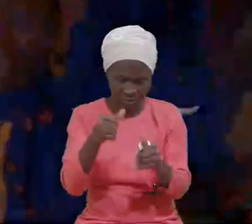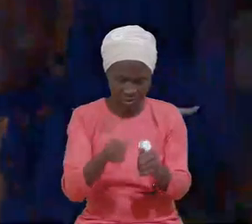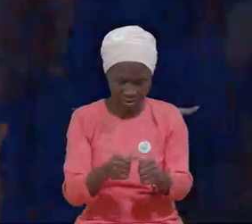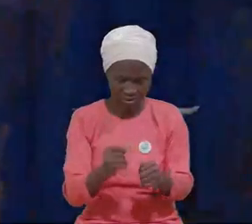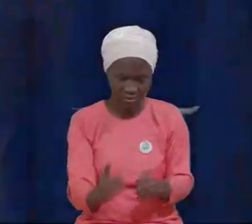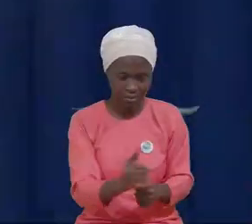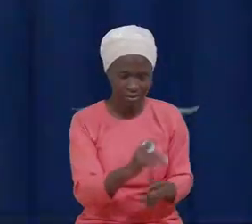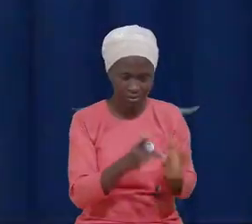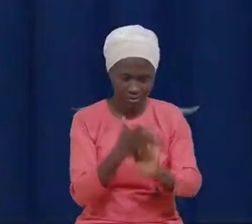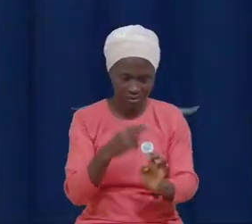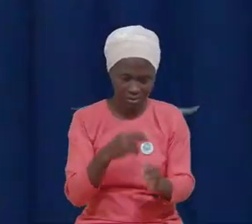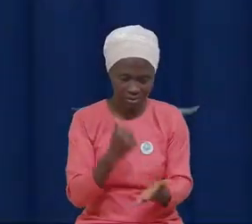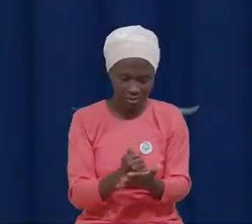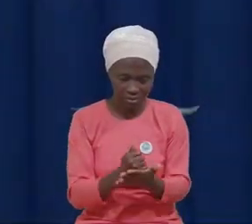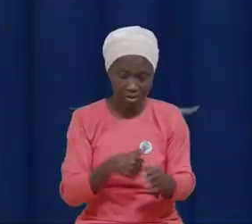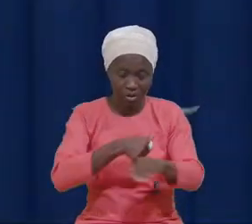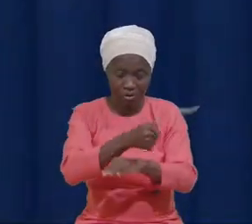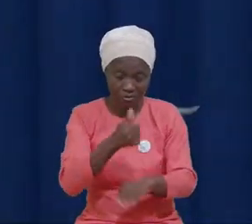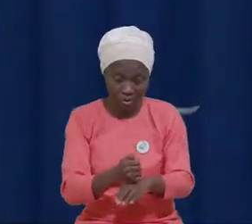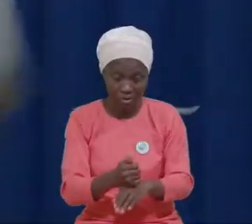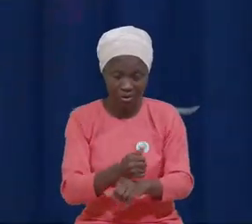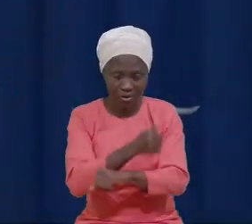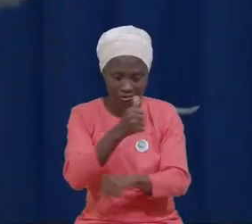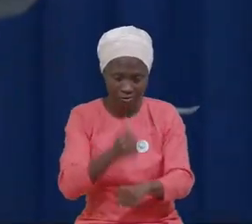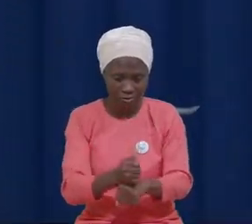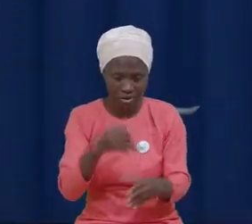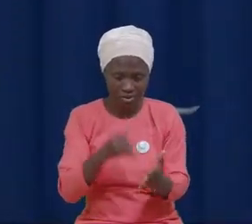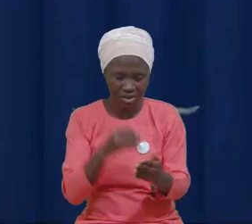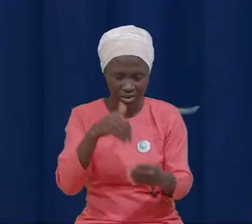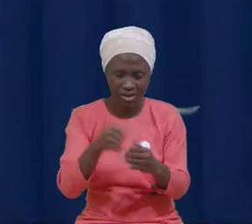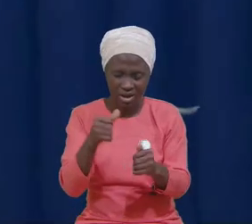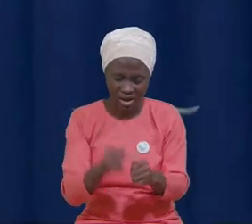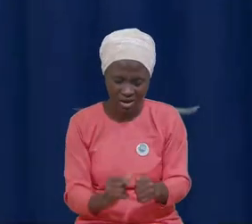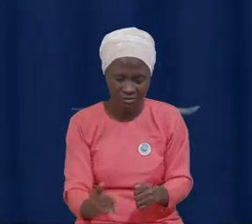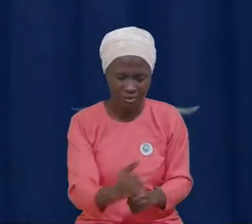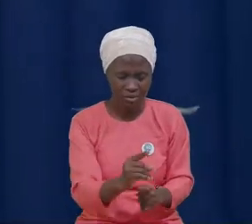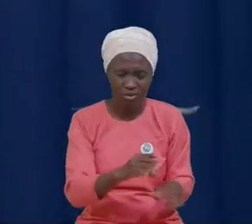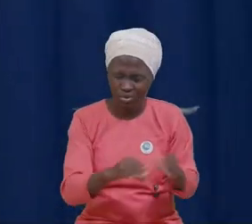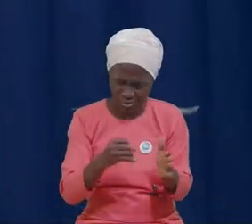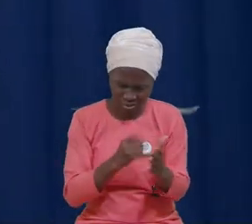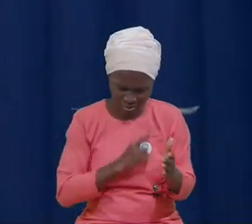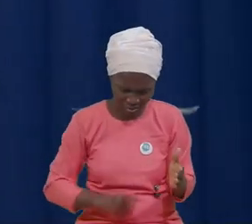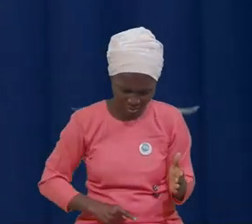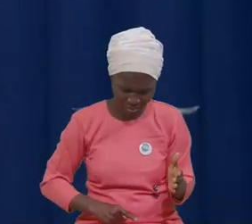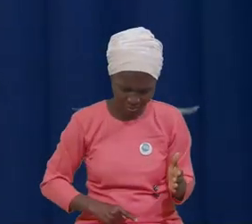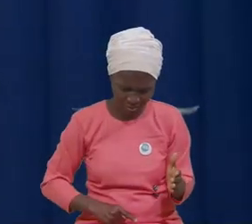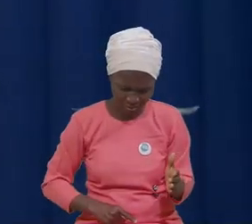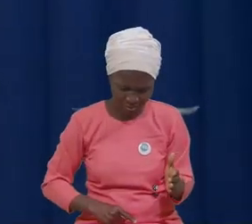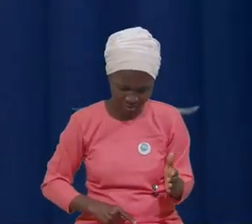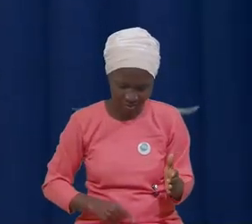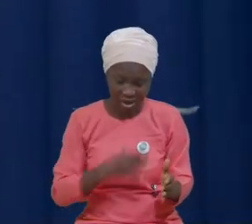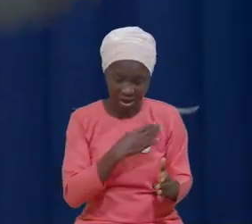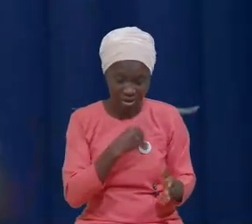Confirme-le dans chaque vie. Confirme-le dans chaque vie. Fais-le, Seigneur, et